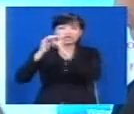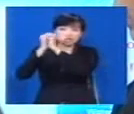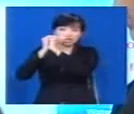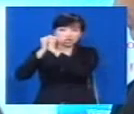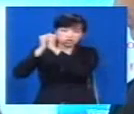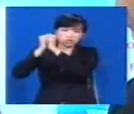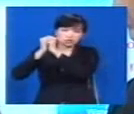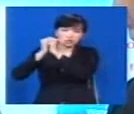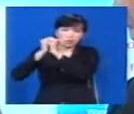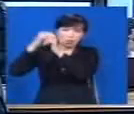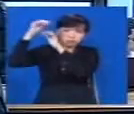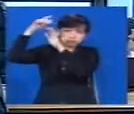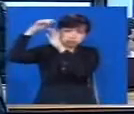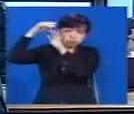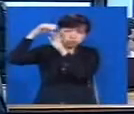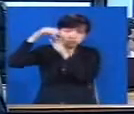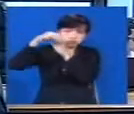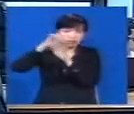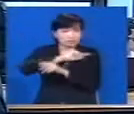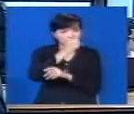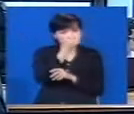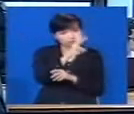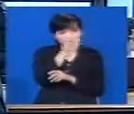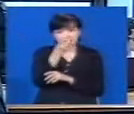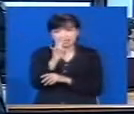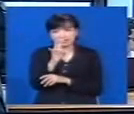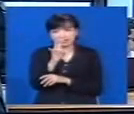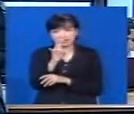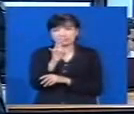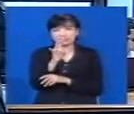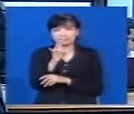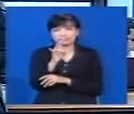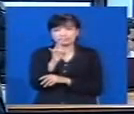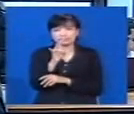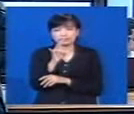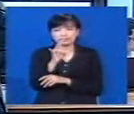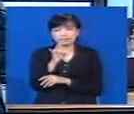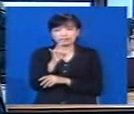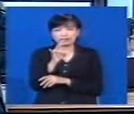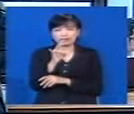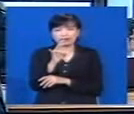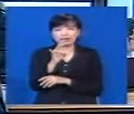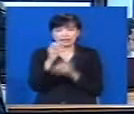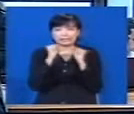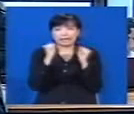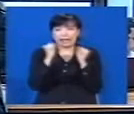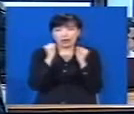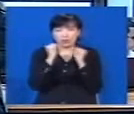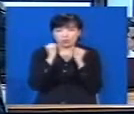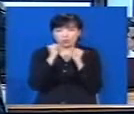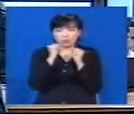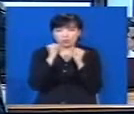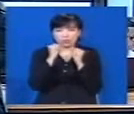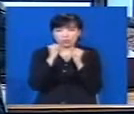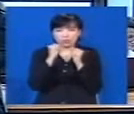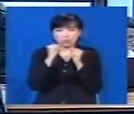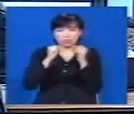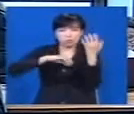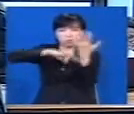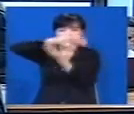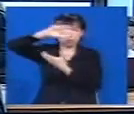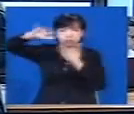ครับจะลงมาในช่วง16-17เนี่ยนะลงมาเยอะความกดอากาศสูงทำให้เกิดอากาศหนาวแล้วก็ทำให้พวกพายุหรือฝนเนี่ยต